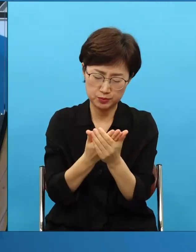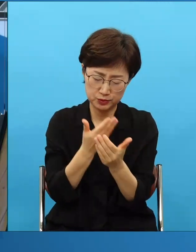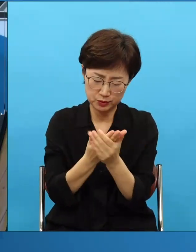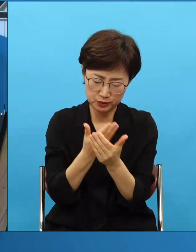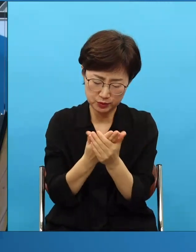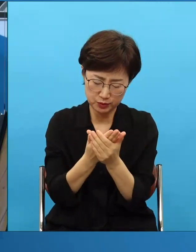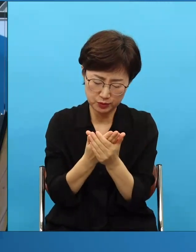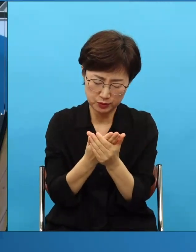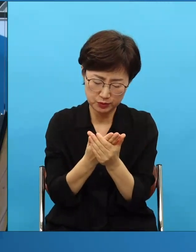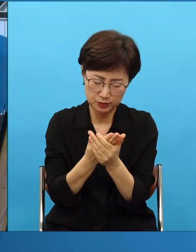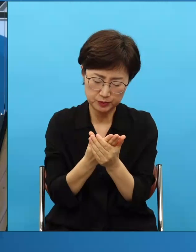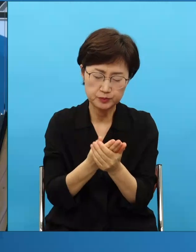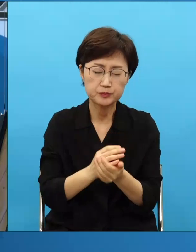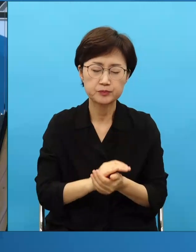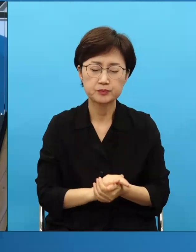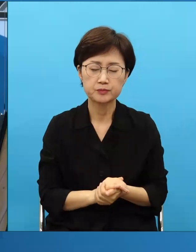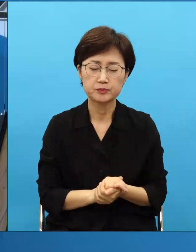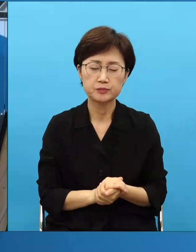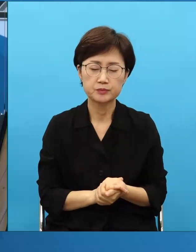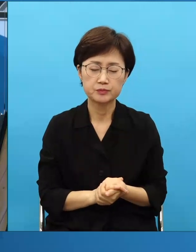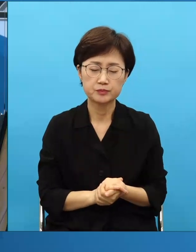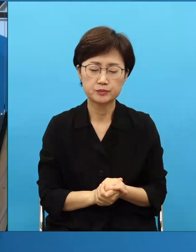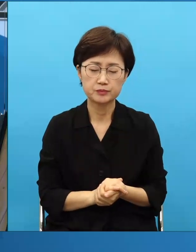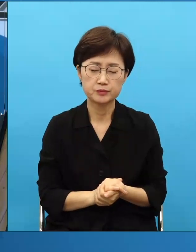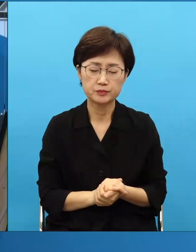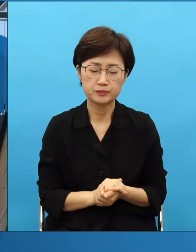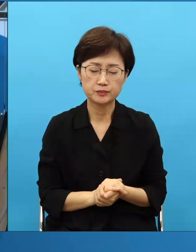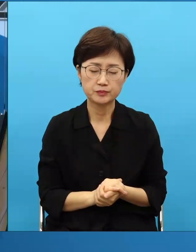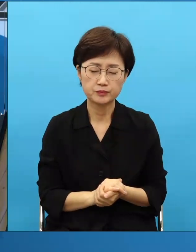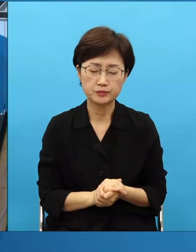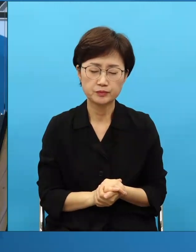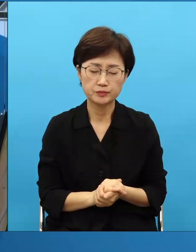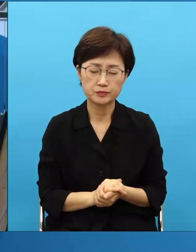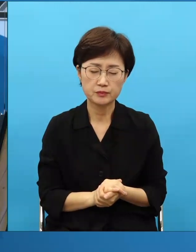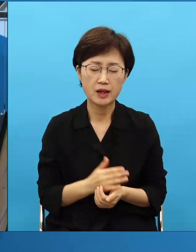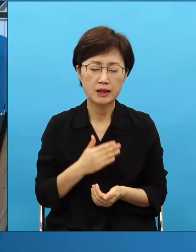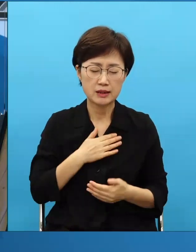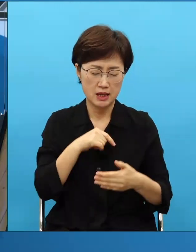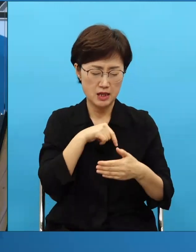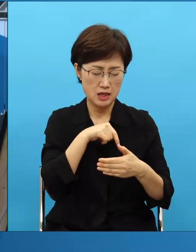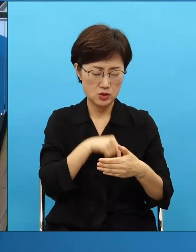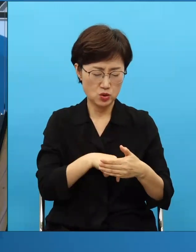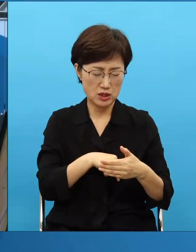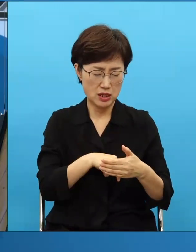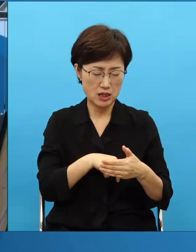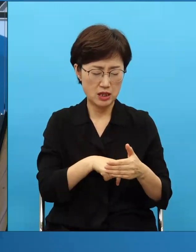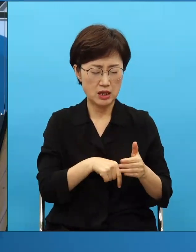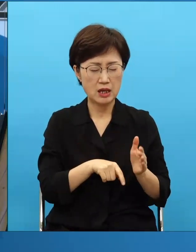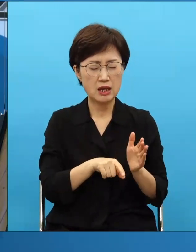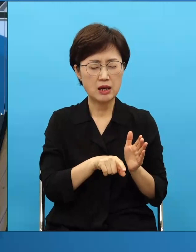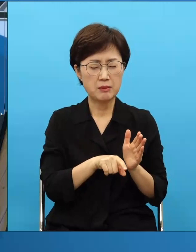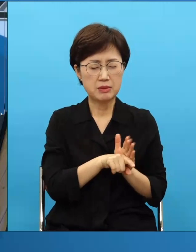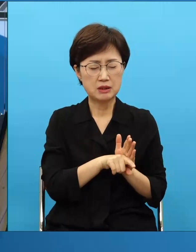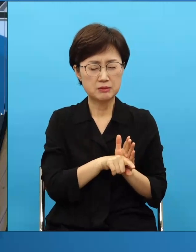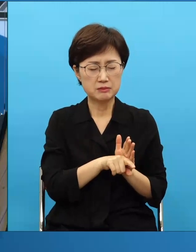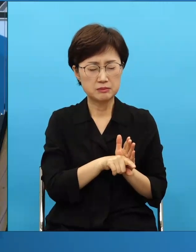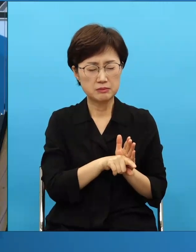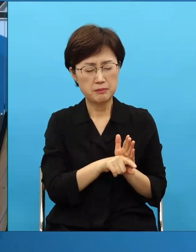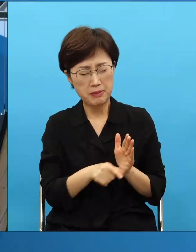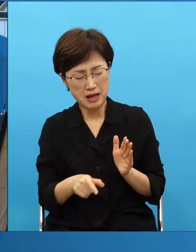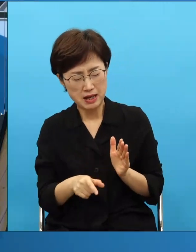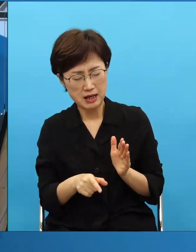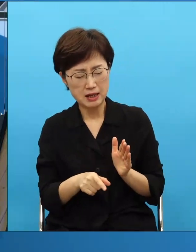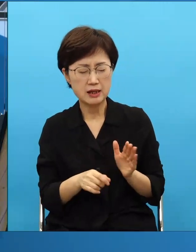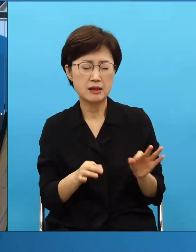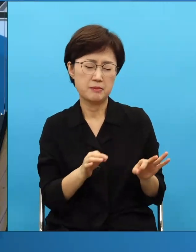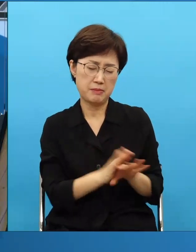desire, and may we restore our fundamental foundation. 우리 속에 자리 잡은 불신앙의 흑암 망대가 무너지고